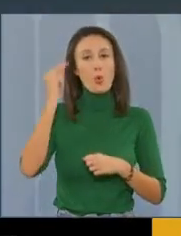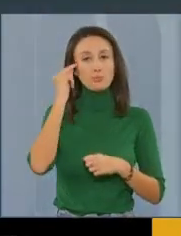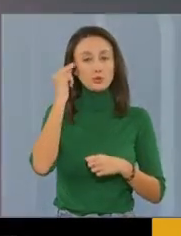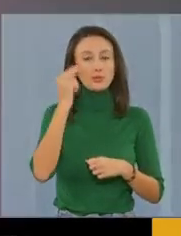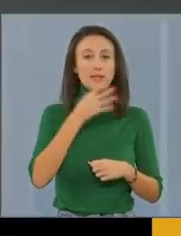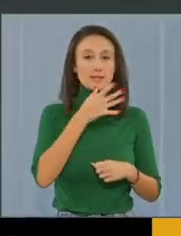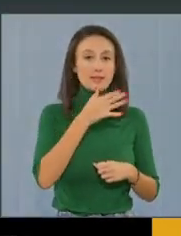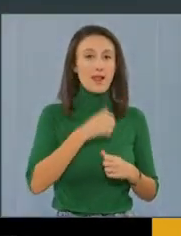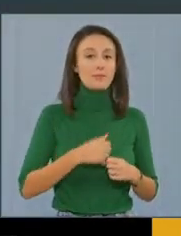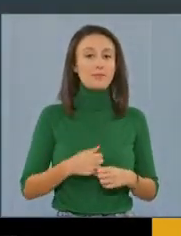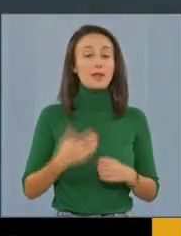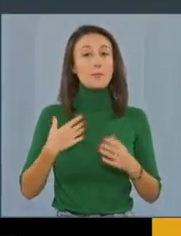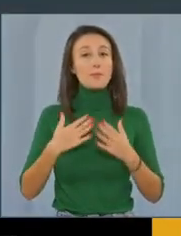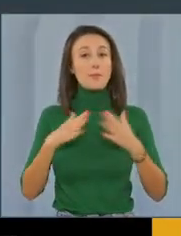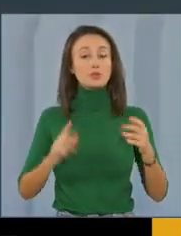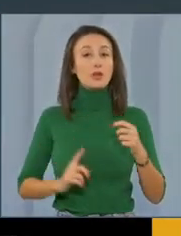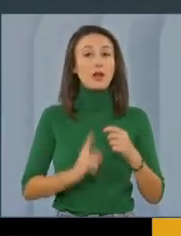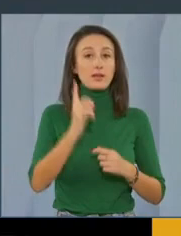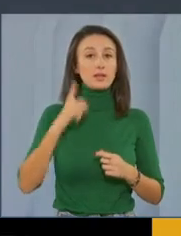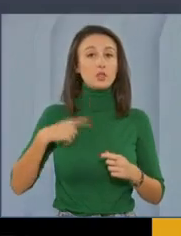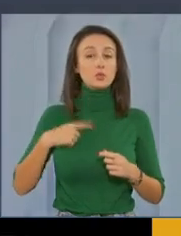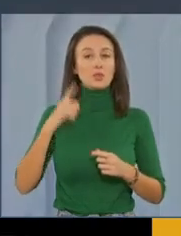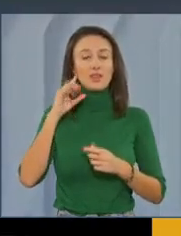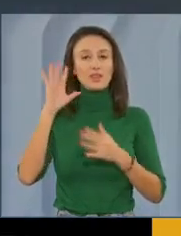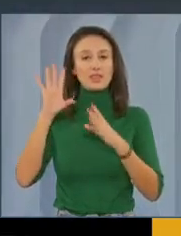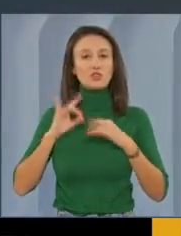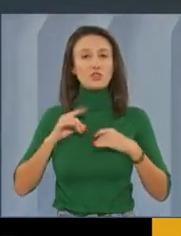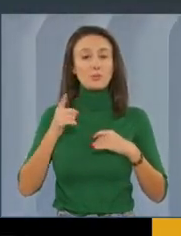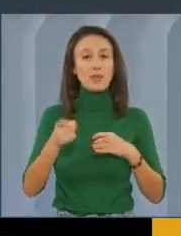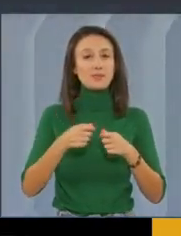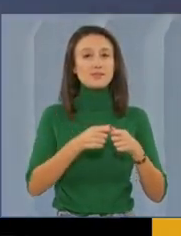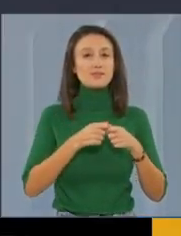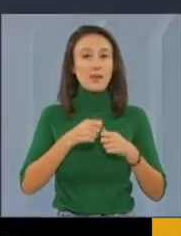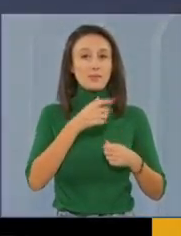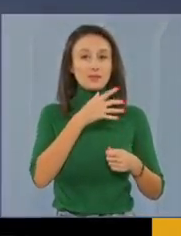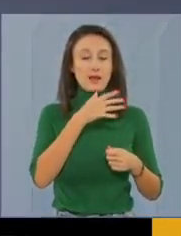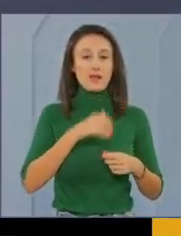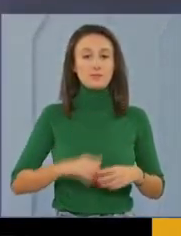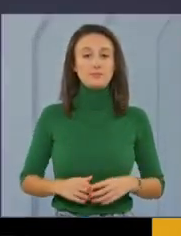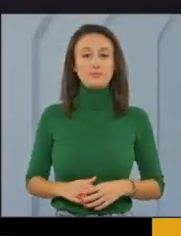Israel. Însă majoritatea rachetelor sunt interceptate de sistemul israelian.